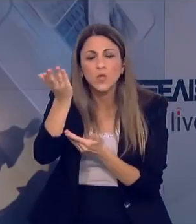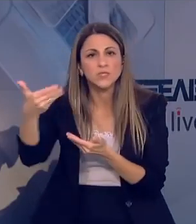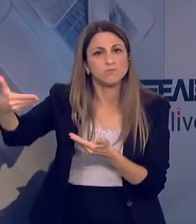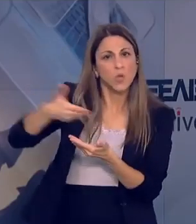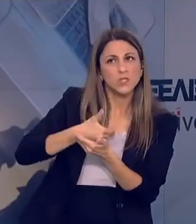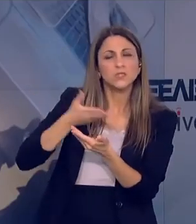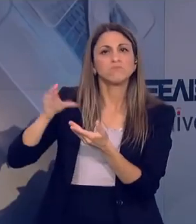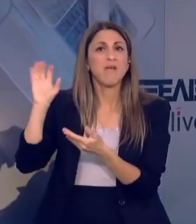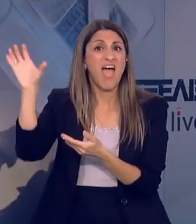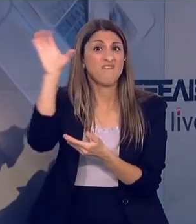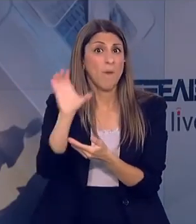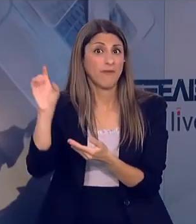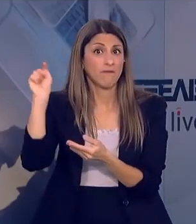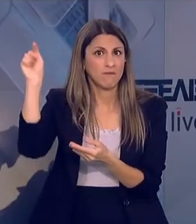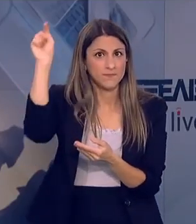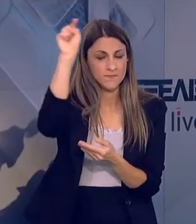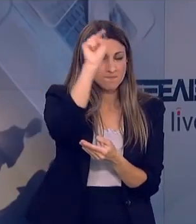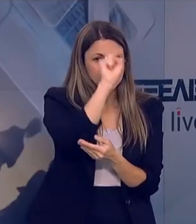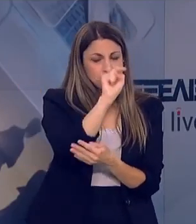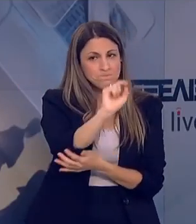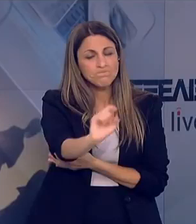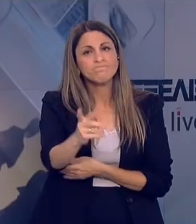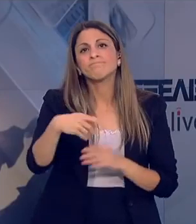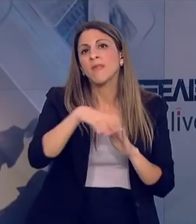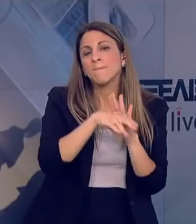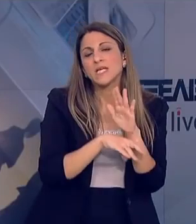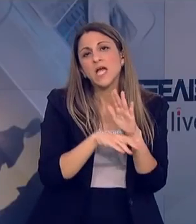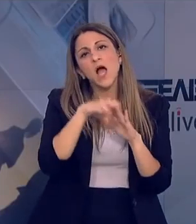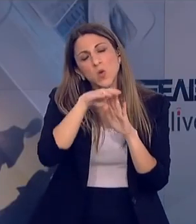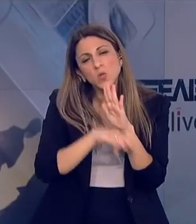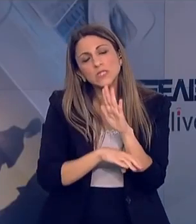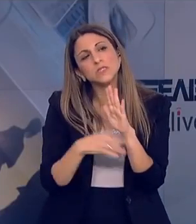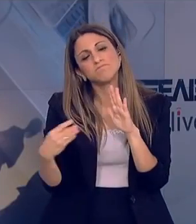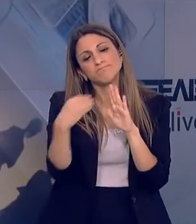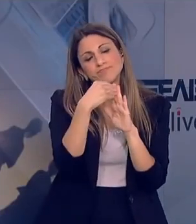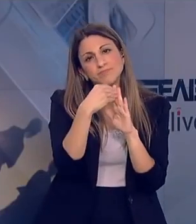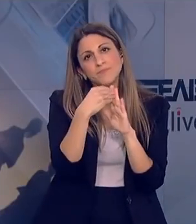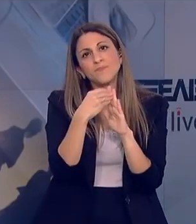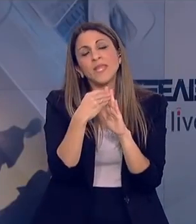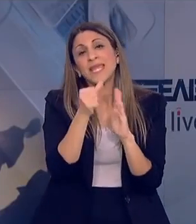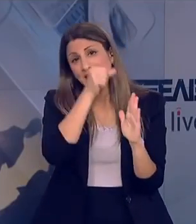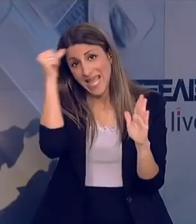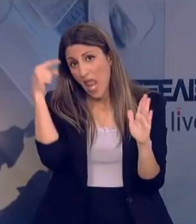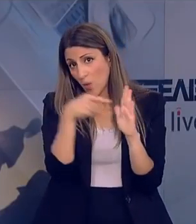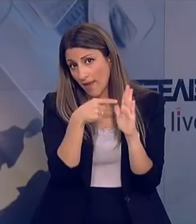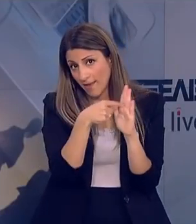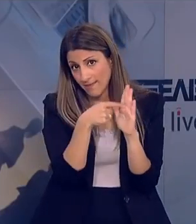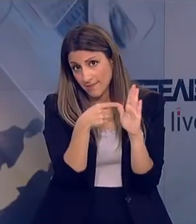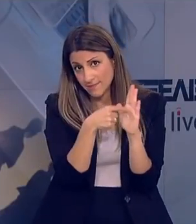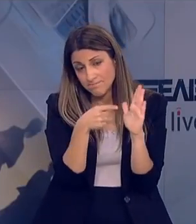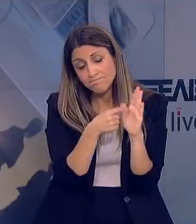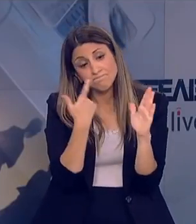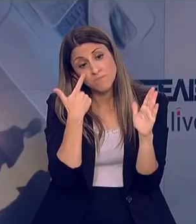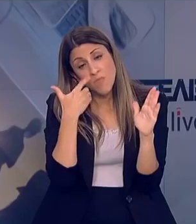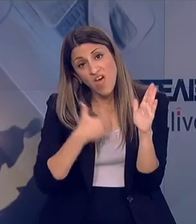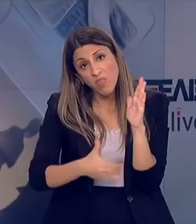με αυτό το αντικείμενο. Αλλά οι κανόνες ενδεχομένως θα περιλαμβάνουν το καλοκαίρι. Και αν μπορέσουμε να φτάσουμε σε μια